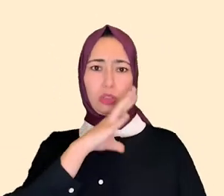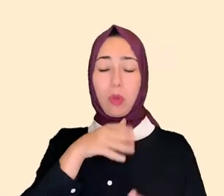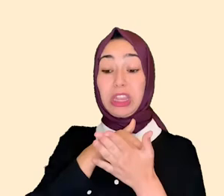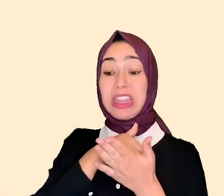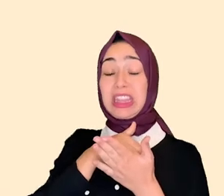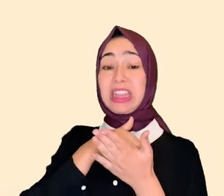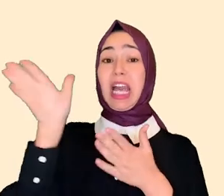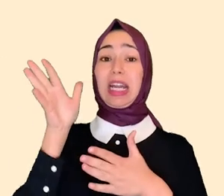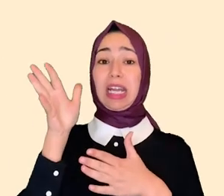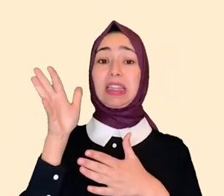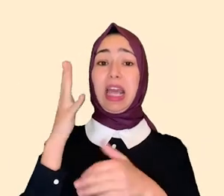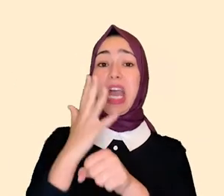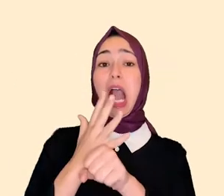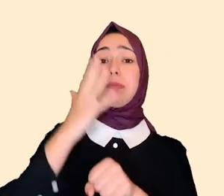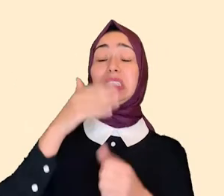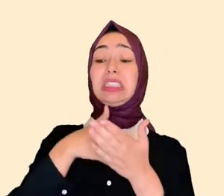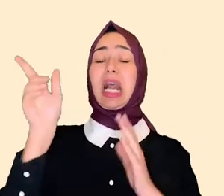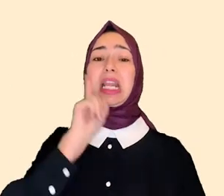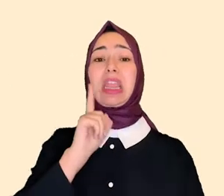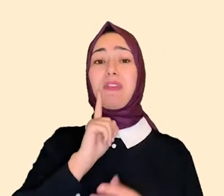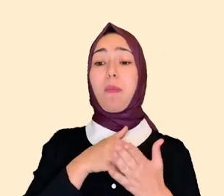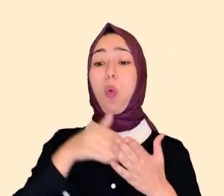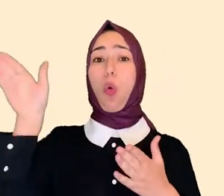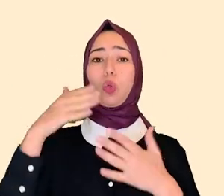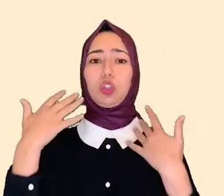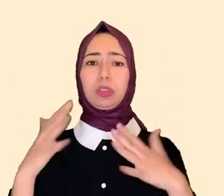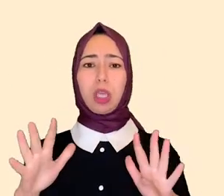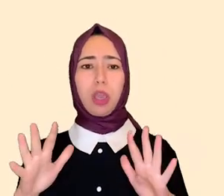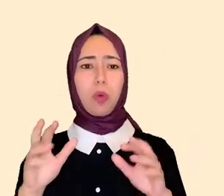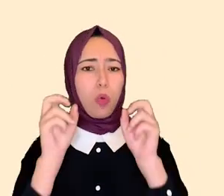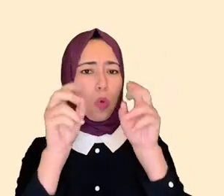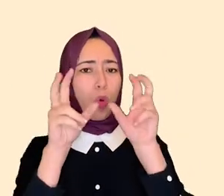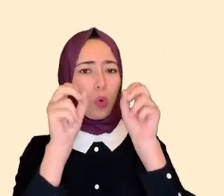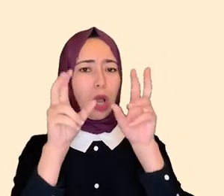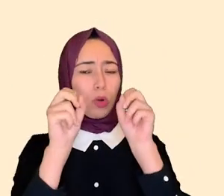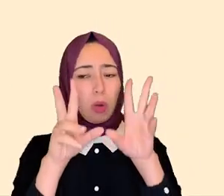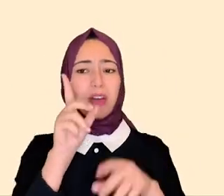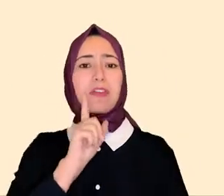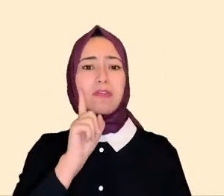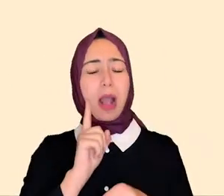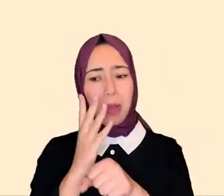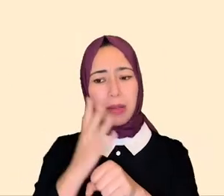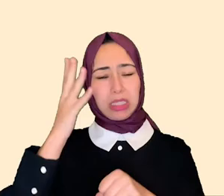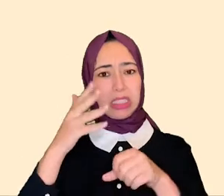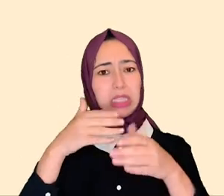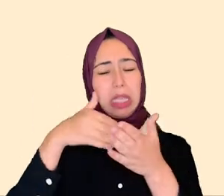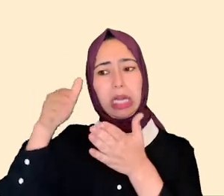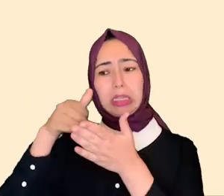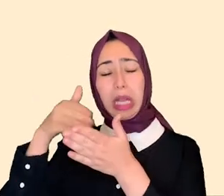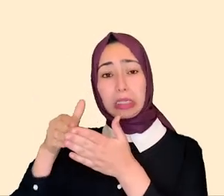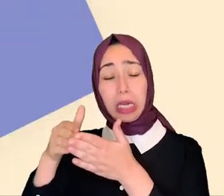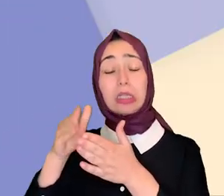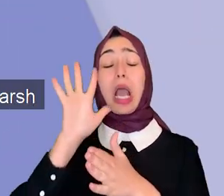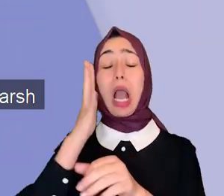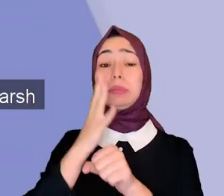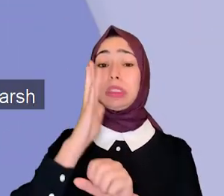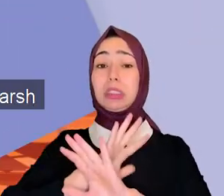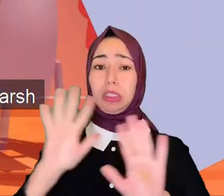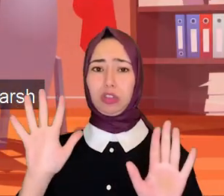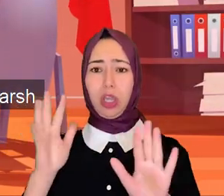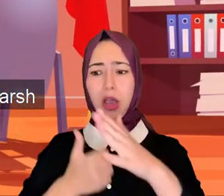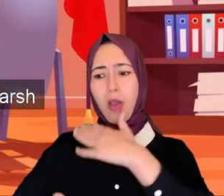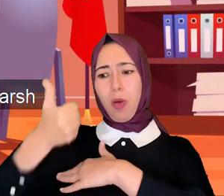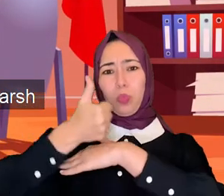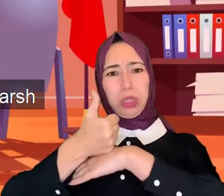اقترح طرد أمل من الدراسة لمدة 5 سنين، وتم الأخذ باقتراح المجلس واصدر قرار ضدها يحرمها من التعليم.